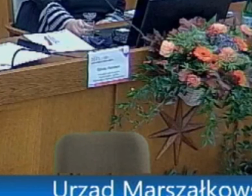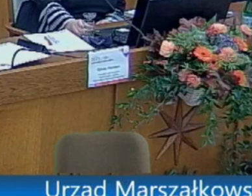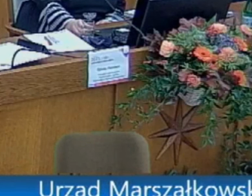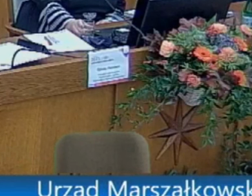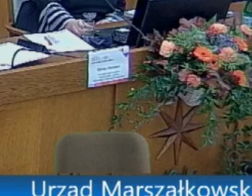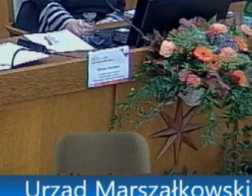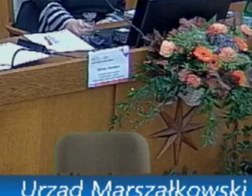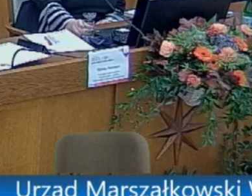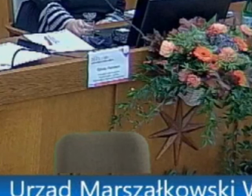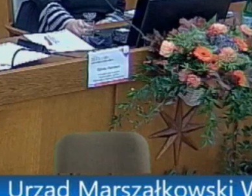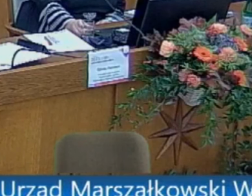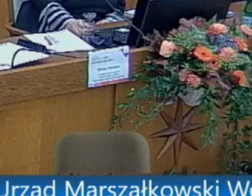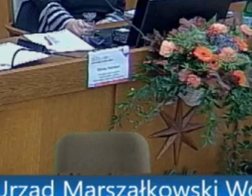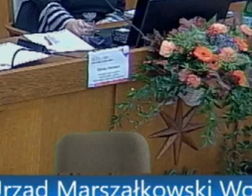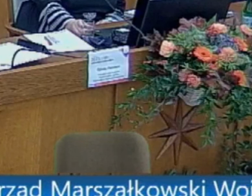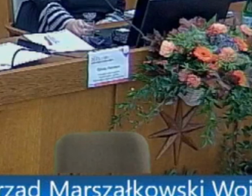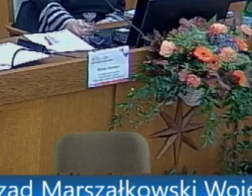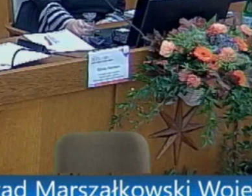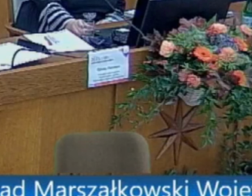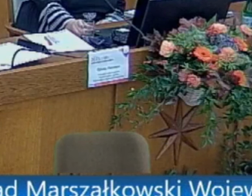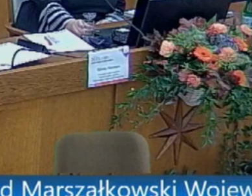samorządów województw w sprawie